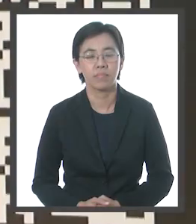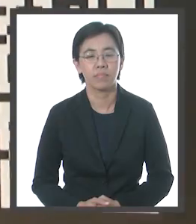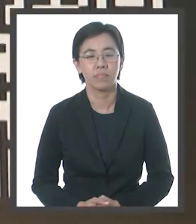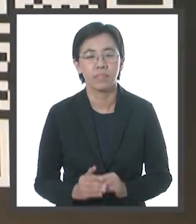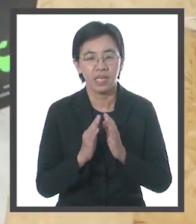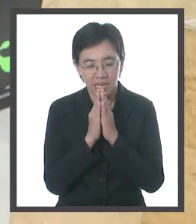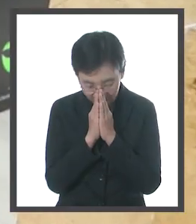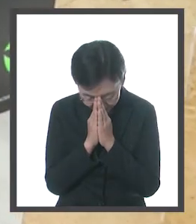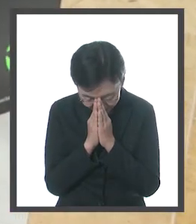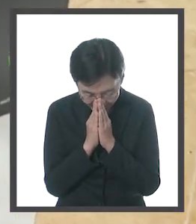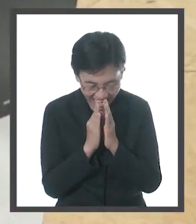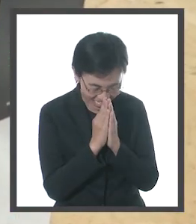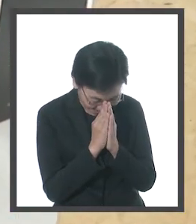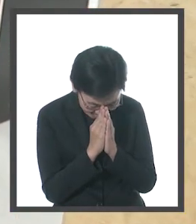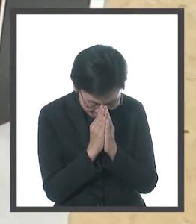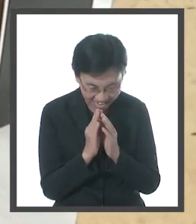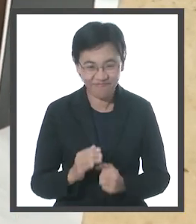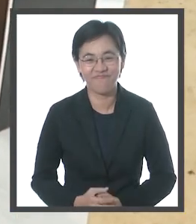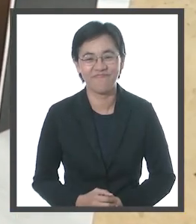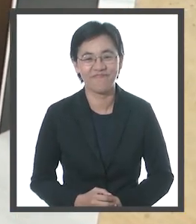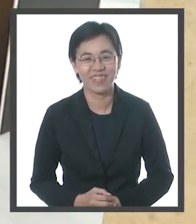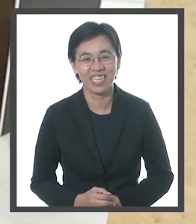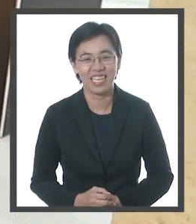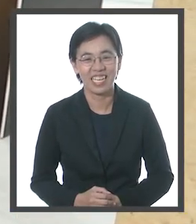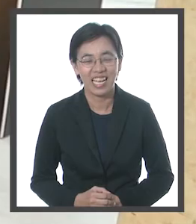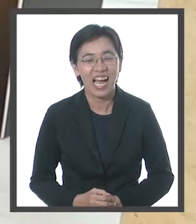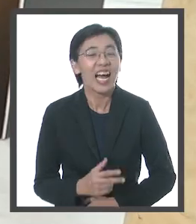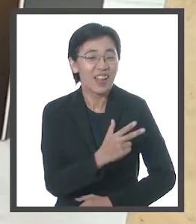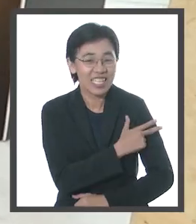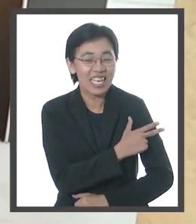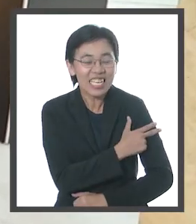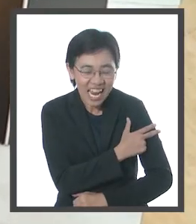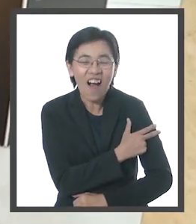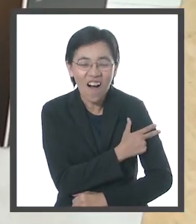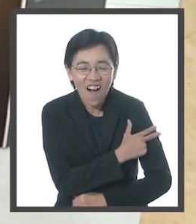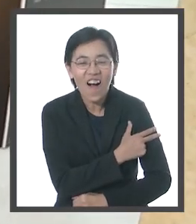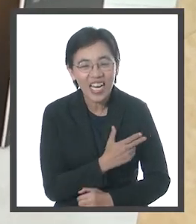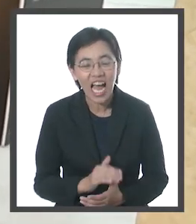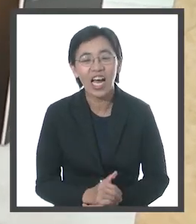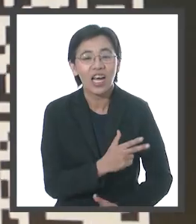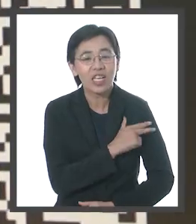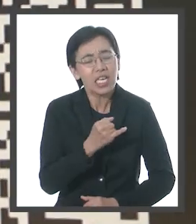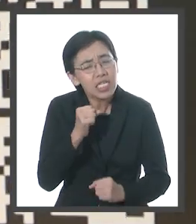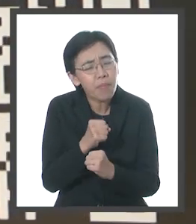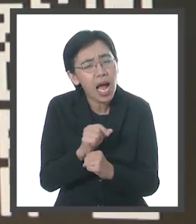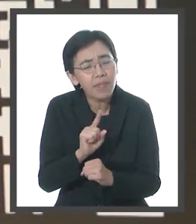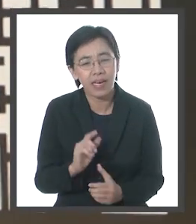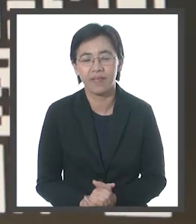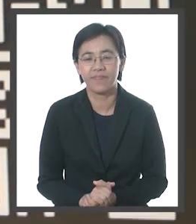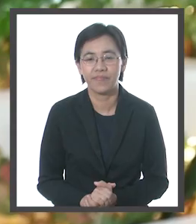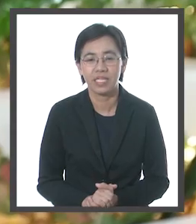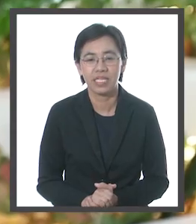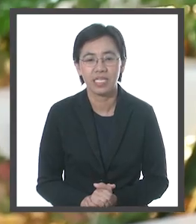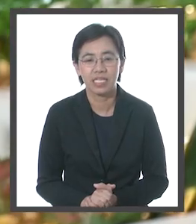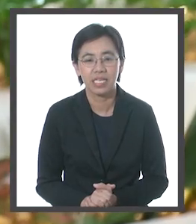สวัสดีค่ะดร.สริกา สวัสดีค่ะ ขออนุญาตเรียกดร.จ้ำนะคะ ค่ะได้เลยค่ะ ค่ะดร.จ้ำทำหน้าที่อะไรอยู่ที่นี่คะ